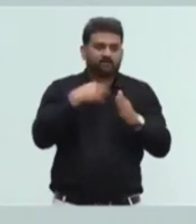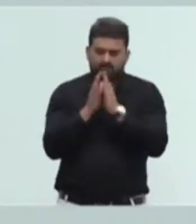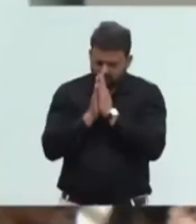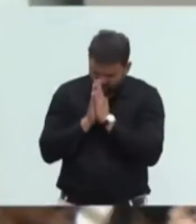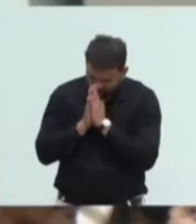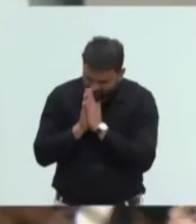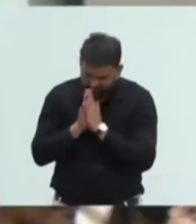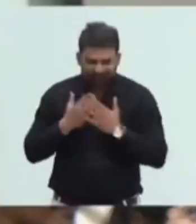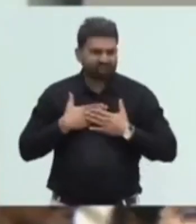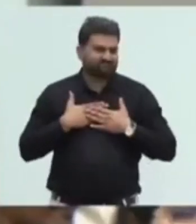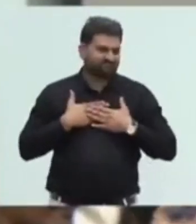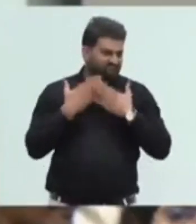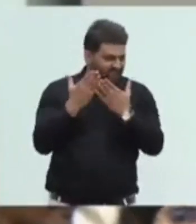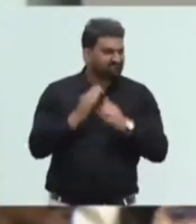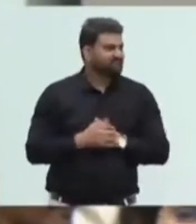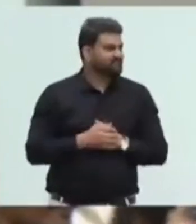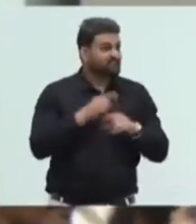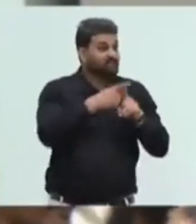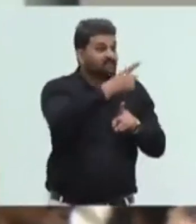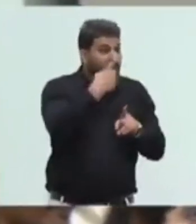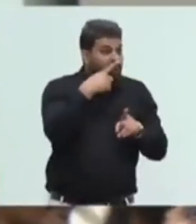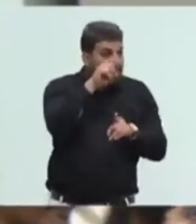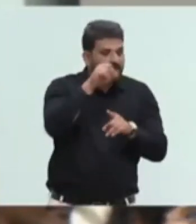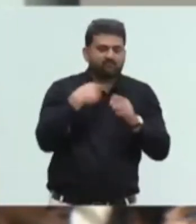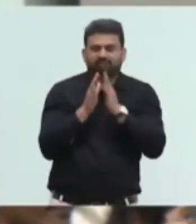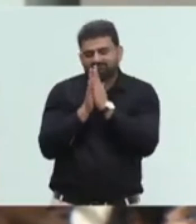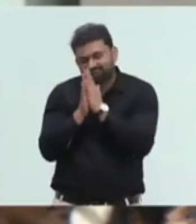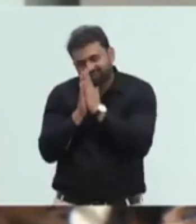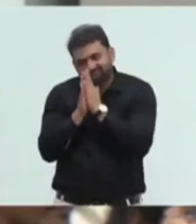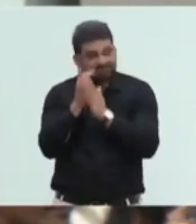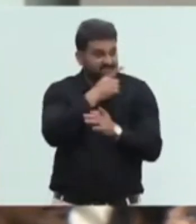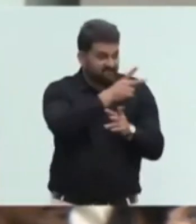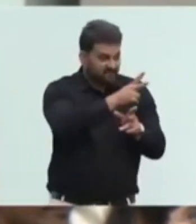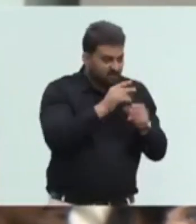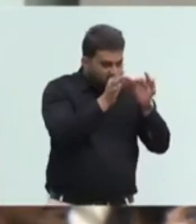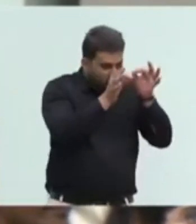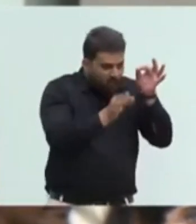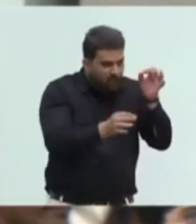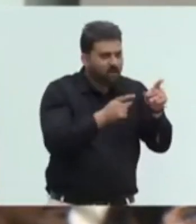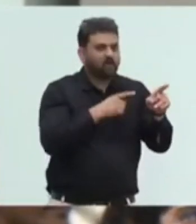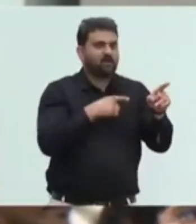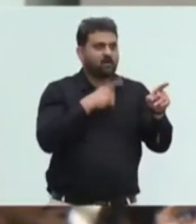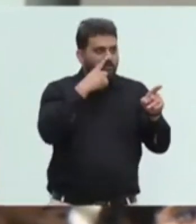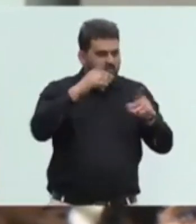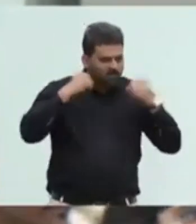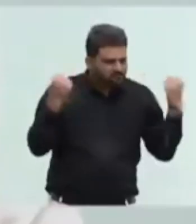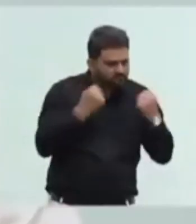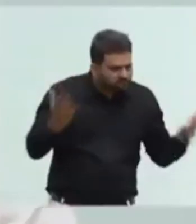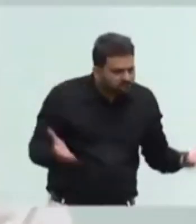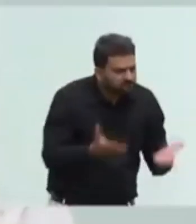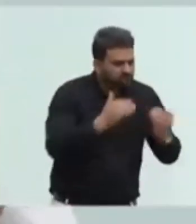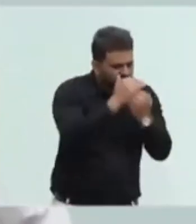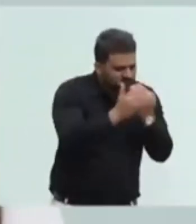हूं है और विशेषकर के आपकी माता जी को जैसा आपने वर्णन किया कि वह कैसे आपको कमाल